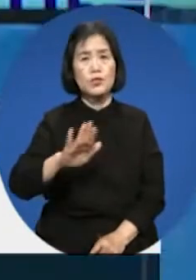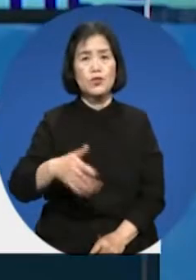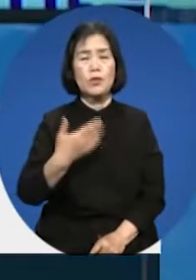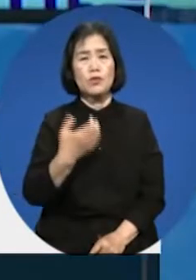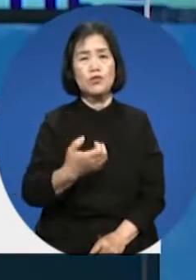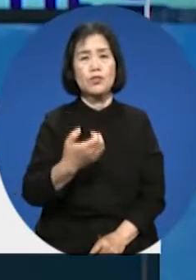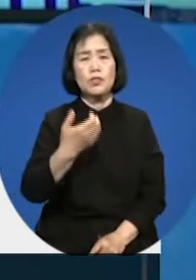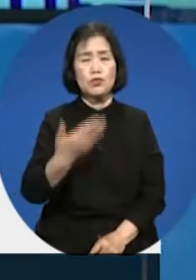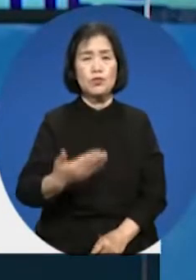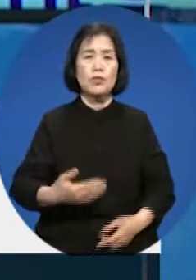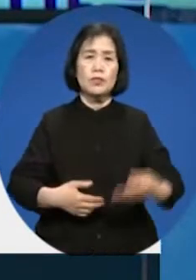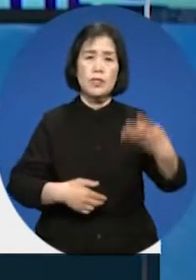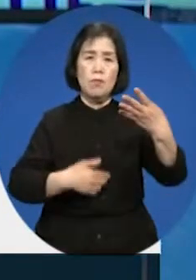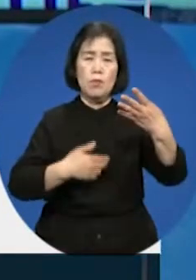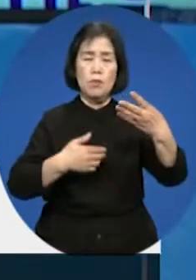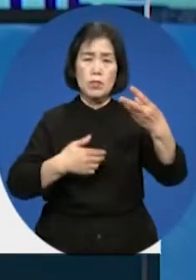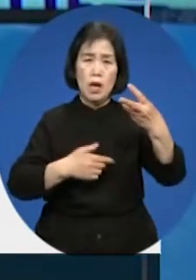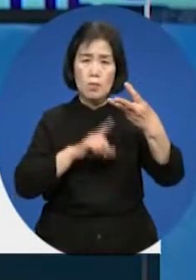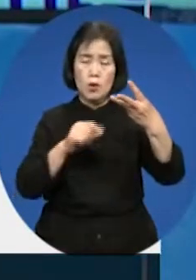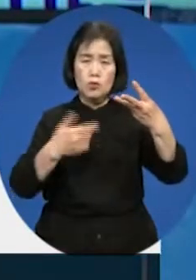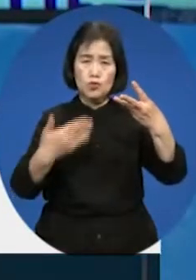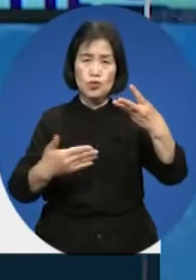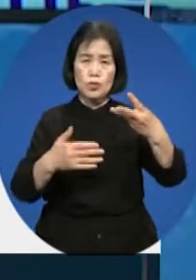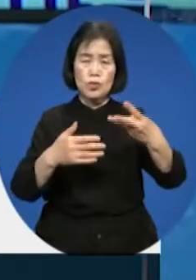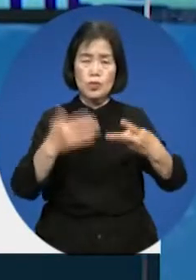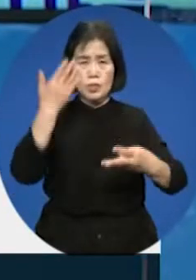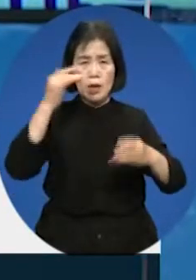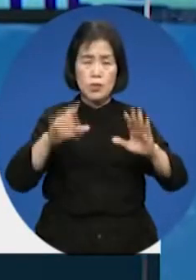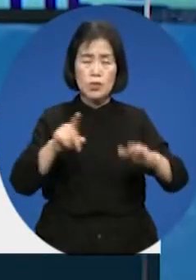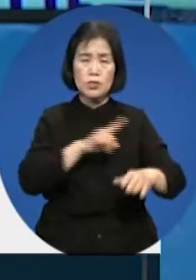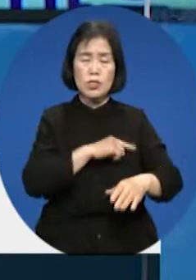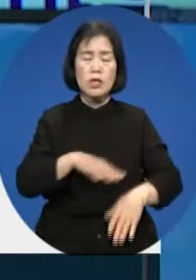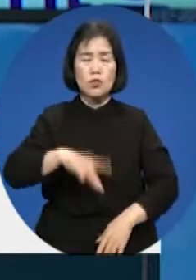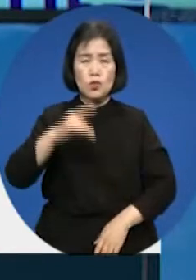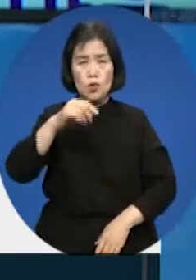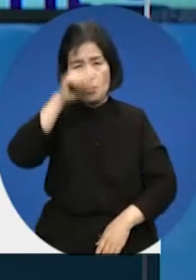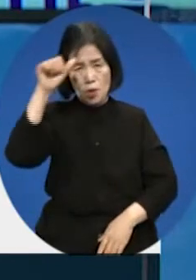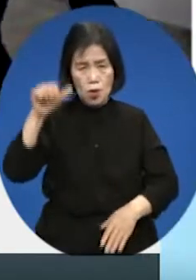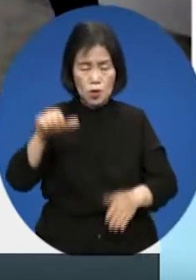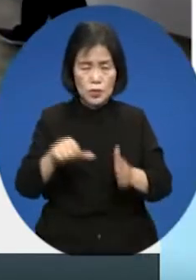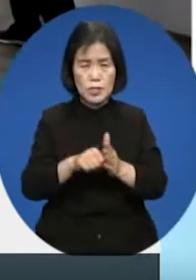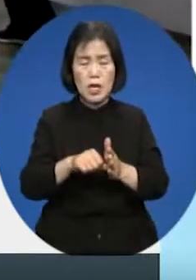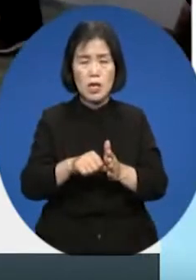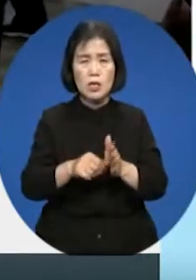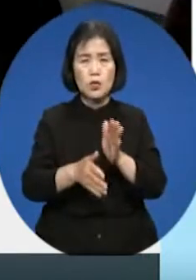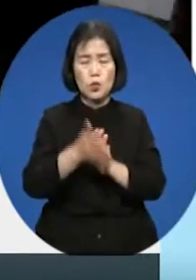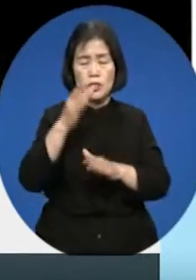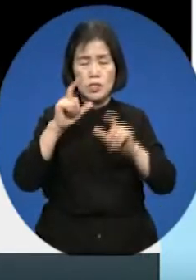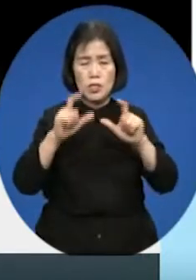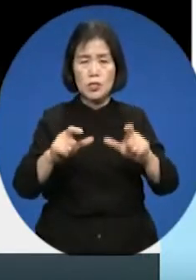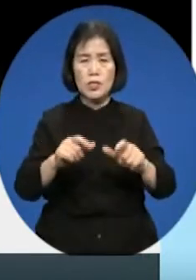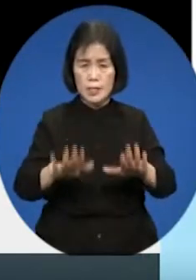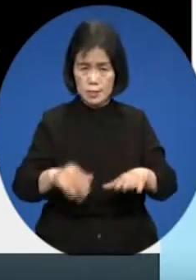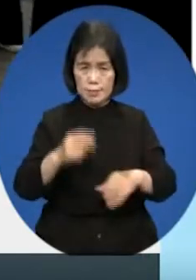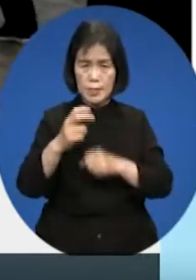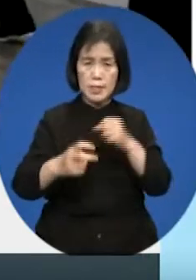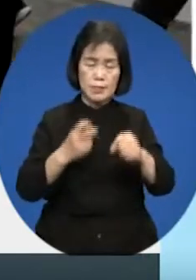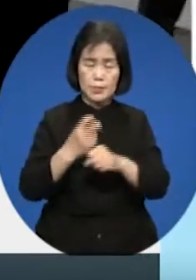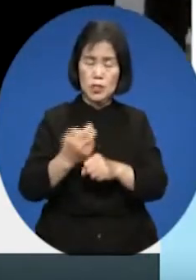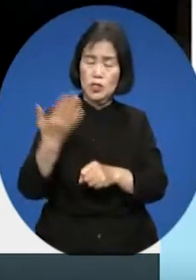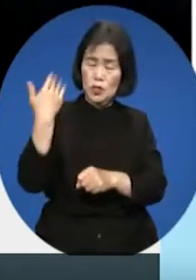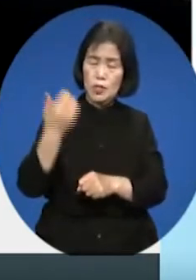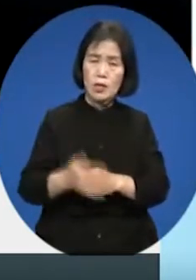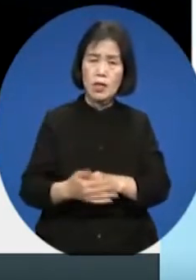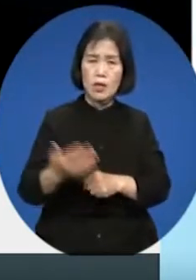1999년 3월 9일 날 대한민국에서 최초로 광명시가 평생학습도시 선언을 했습니다. 20년이 훌쩍 지났는데요. 네.